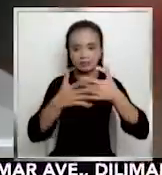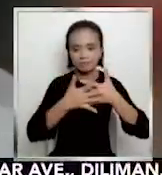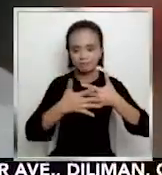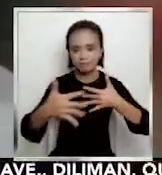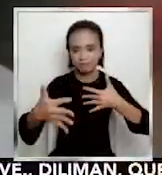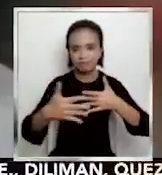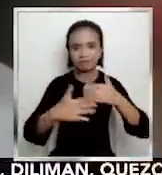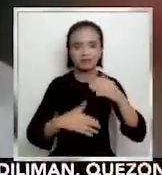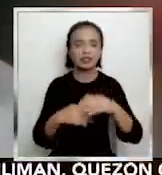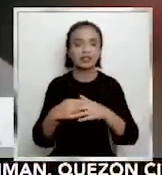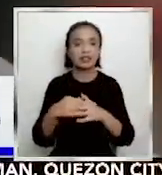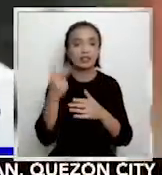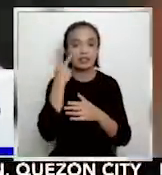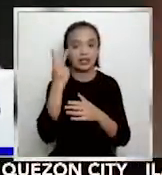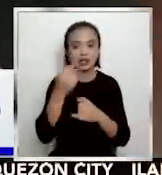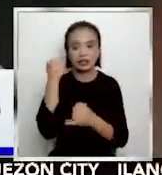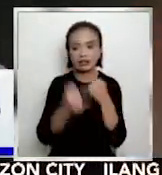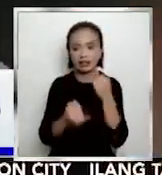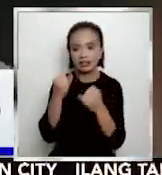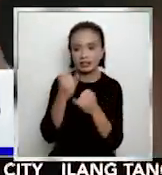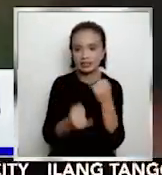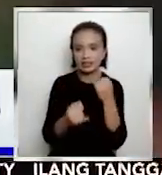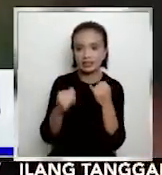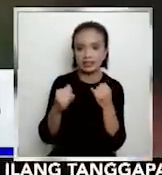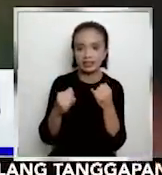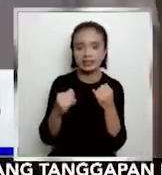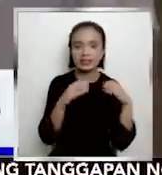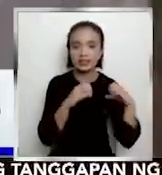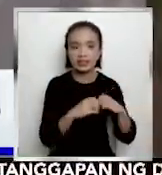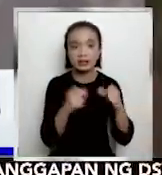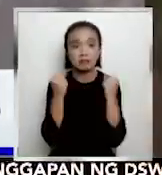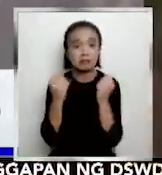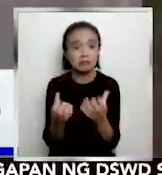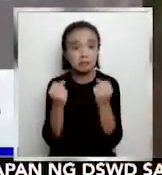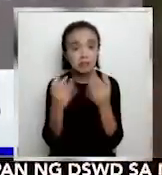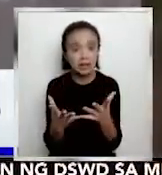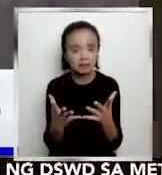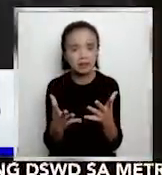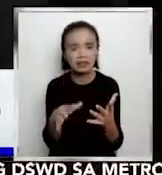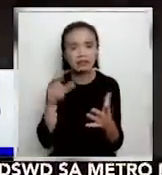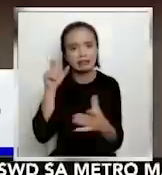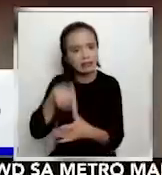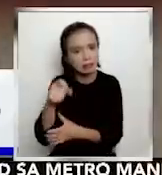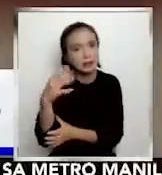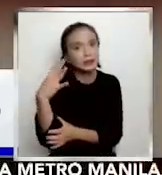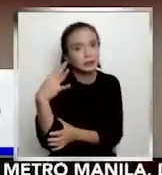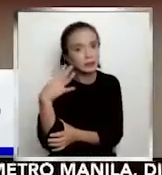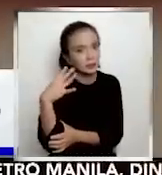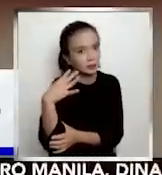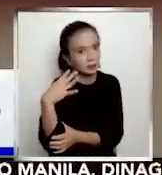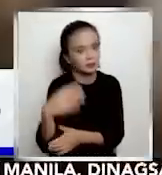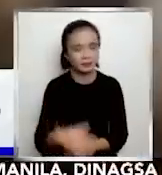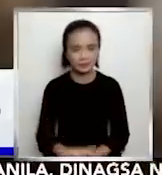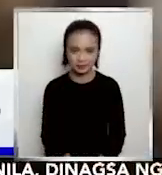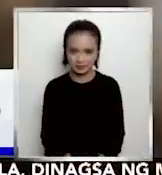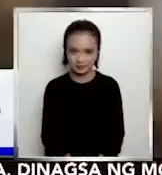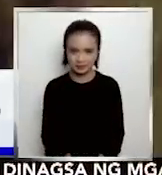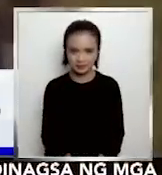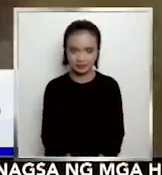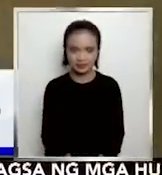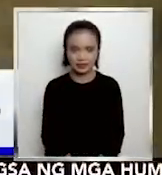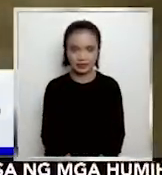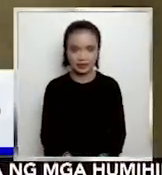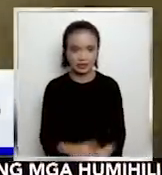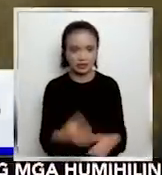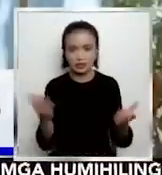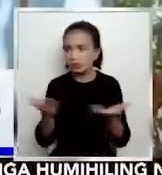ng Minahal Nating Kapuso series, marami pang malalaking dapat abangan. You know kung nasan si Mr. Torres? Wala na po si